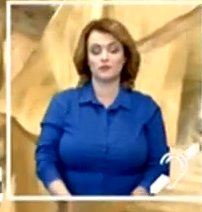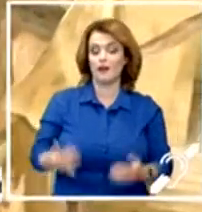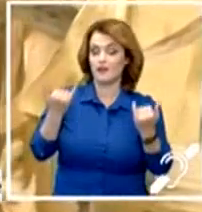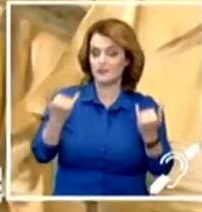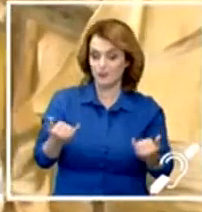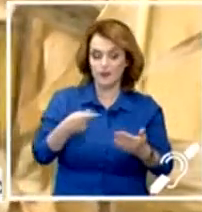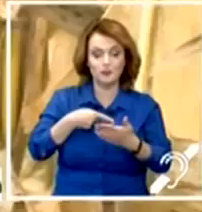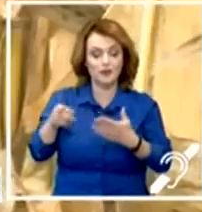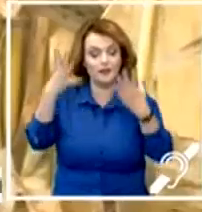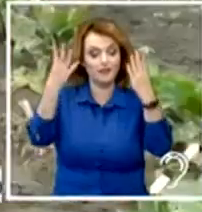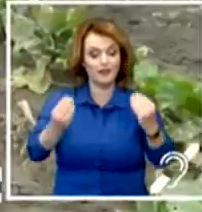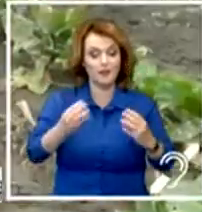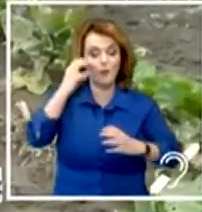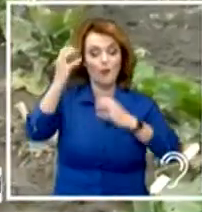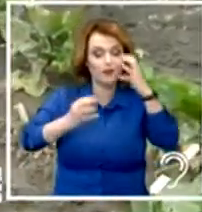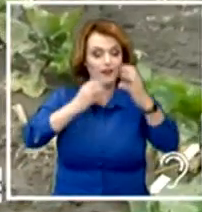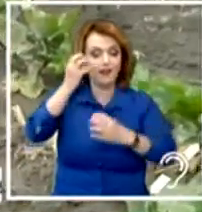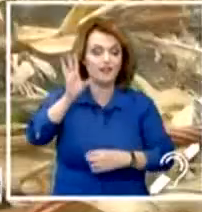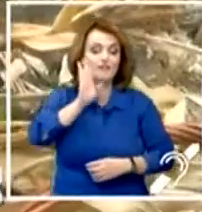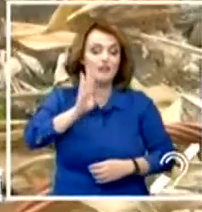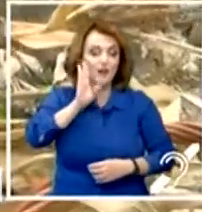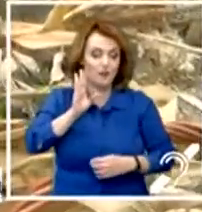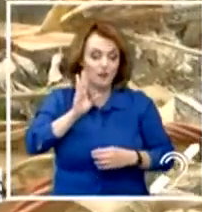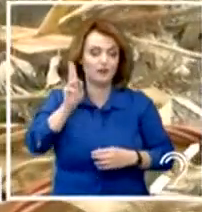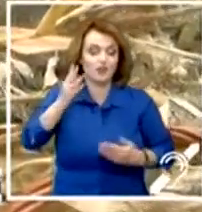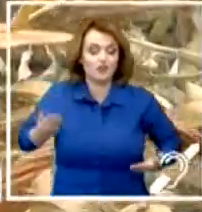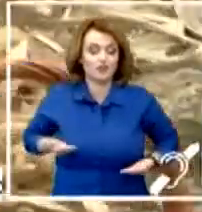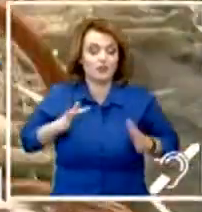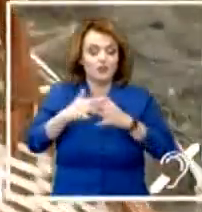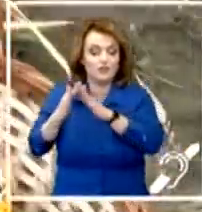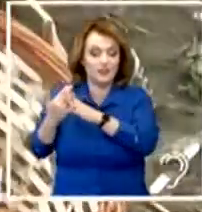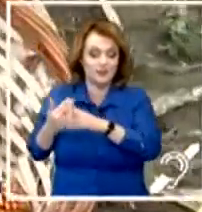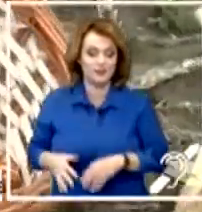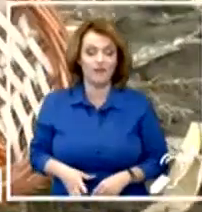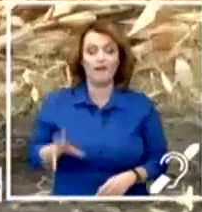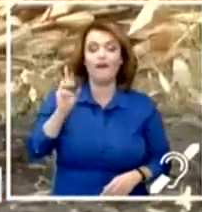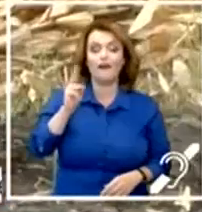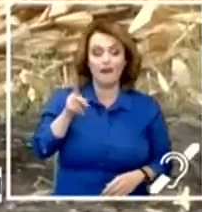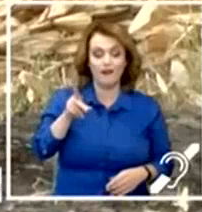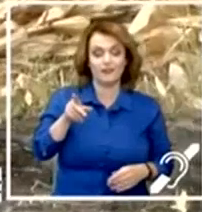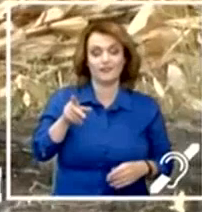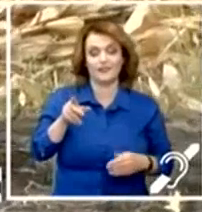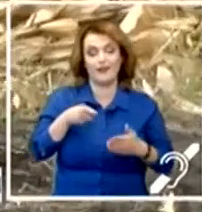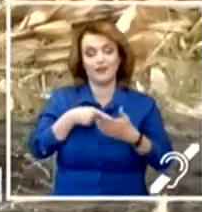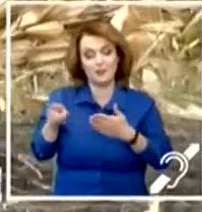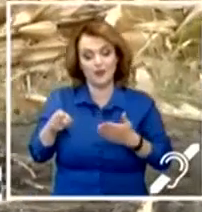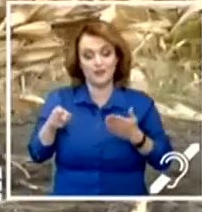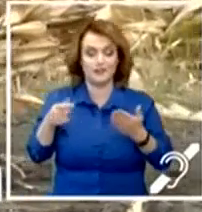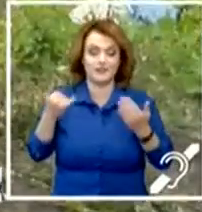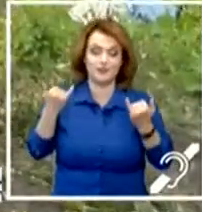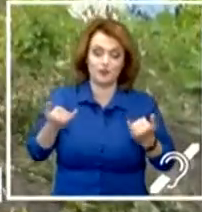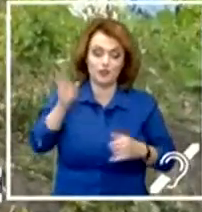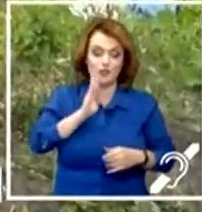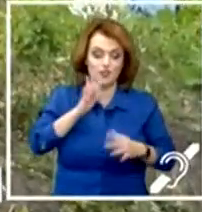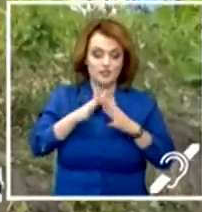Astăzi este Ziua Mondială a Femeilor din Mediul Rural. Cum au sărbătorit această zi locuitoarele dintr-un sat din nordul Republicii